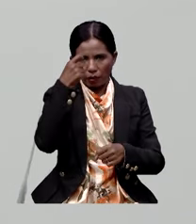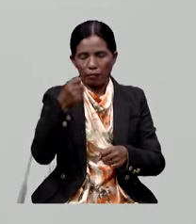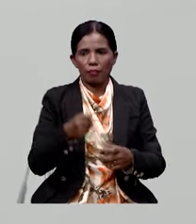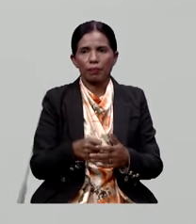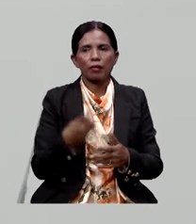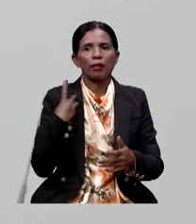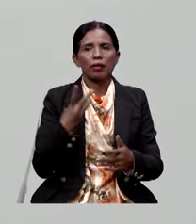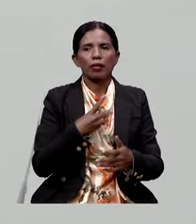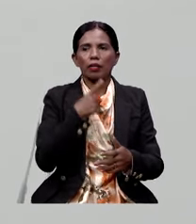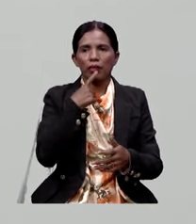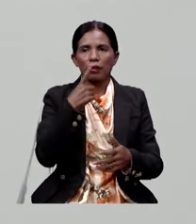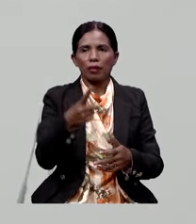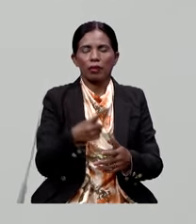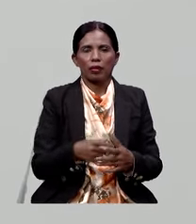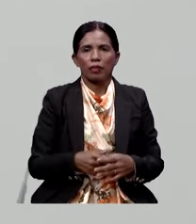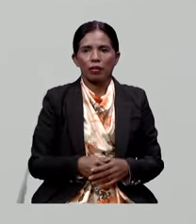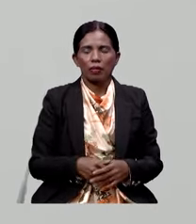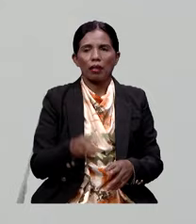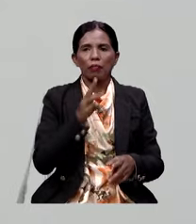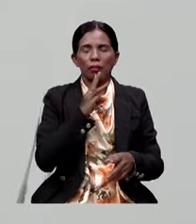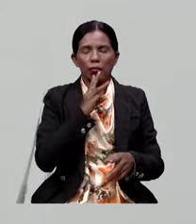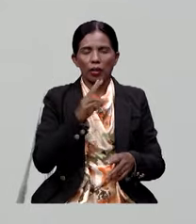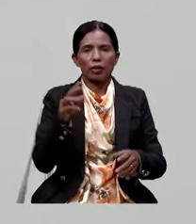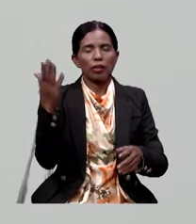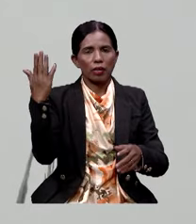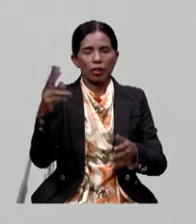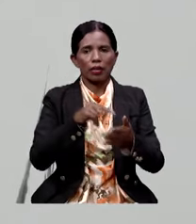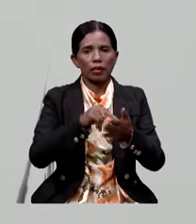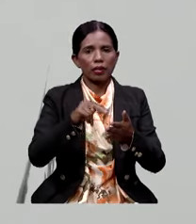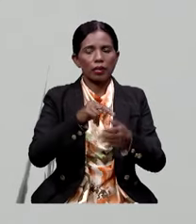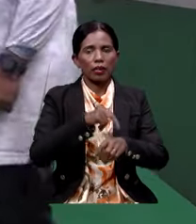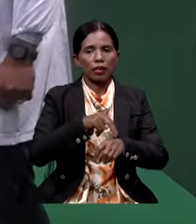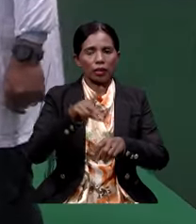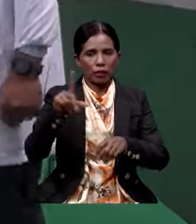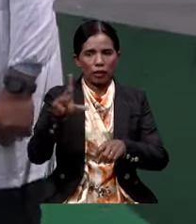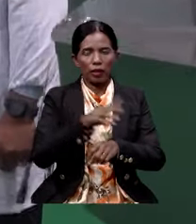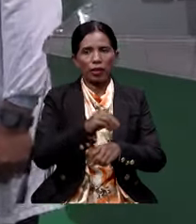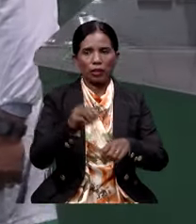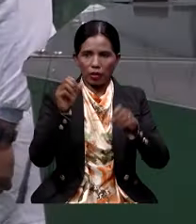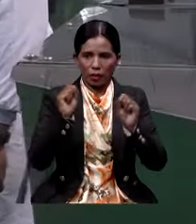tambah itu dia kata konsumu B a nivel nasional ne ho presensa